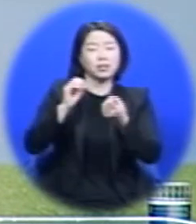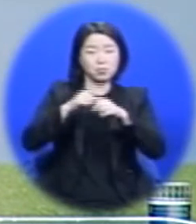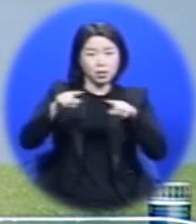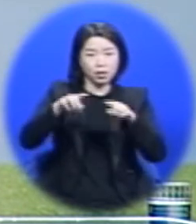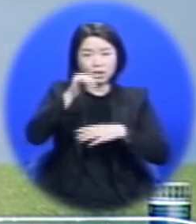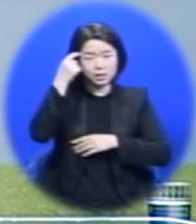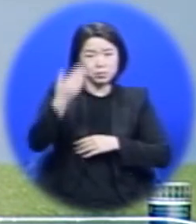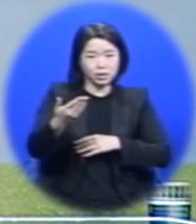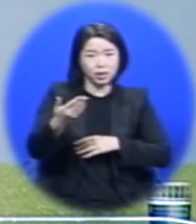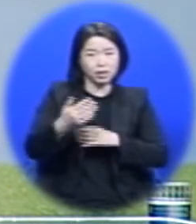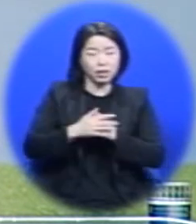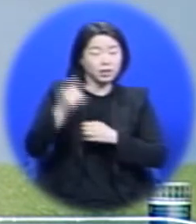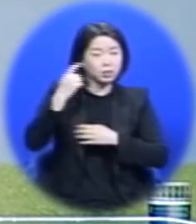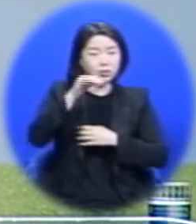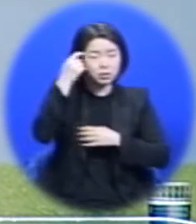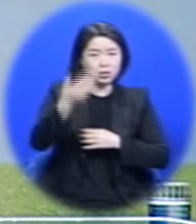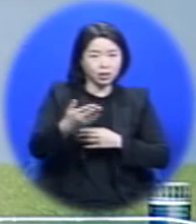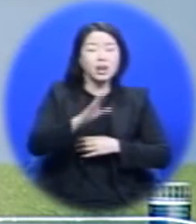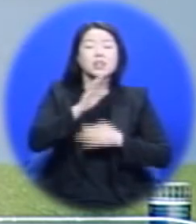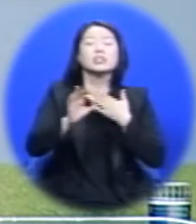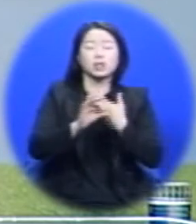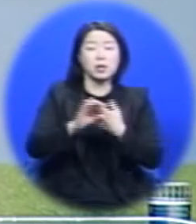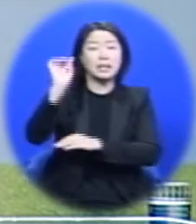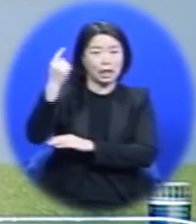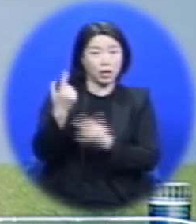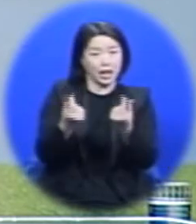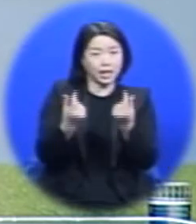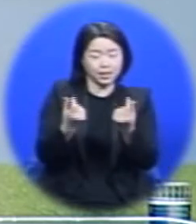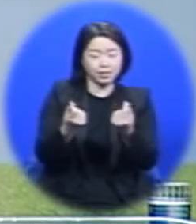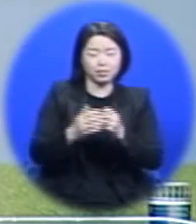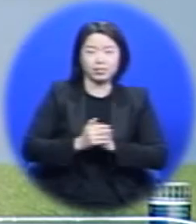혹시 그런 이야기 들으십니까? 그러면 여러분 다윗하고 같은 유예요.